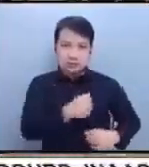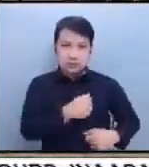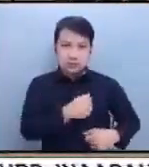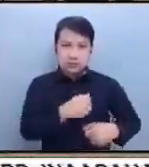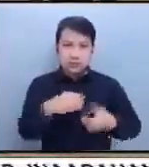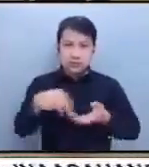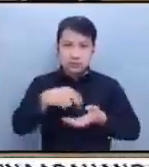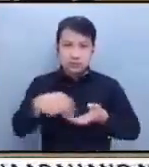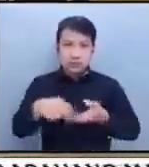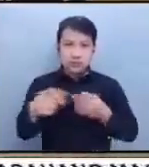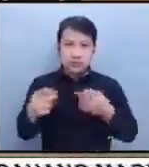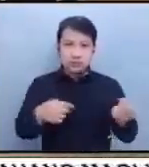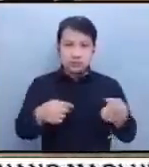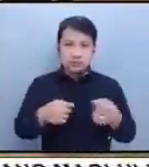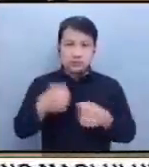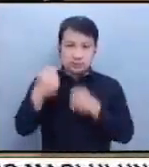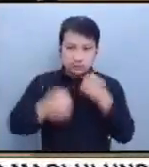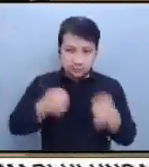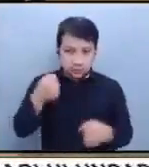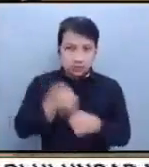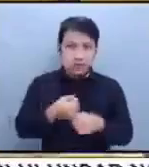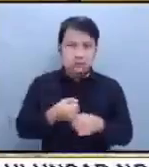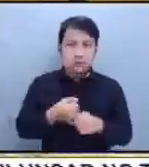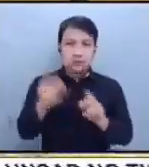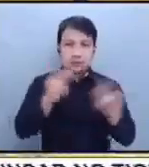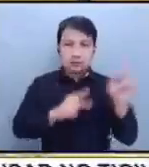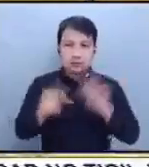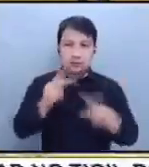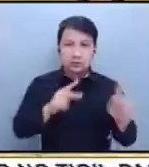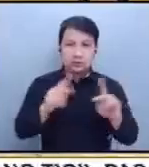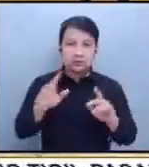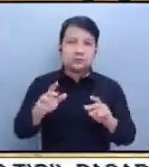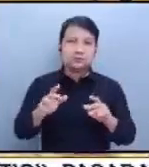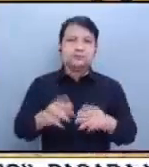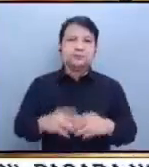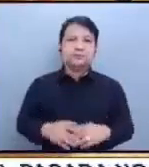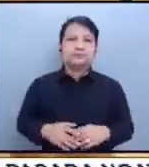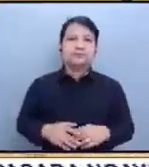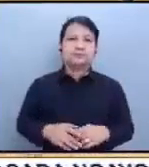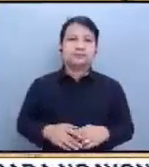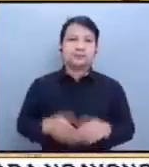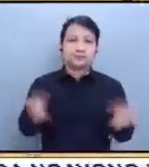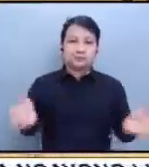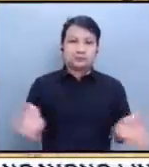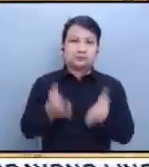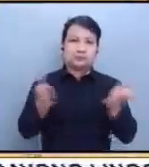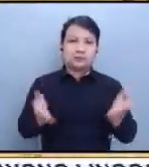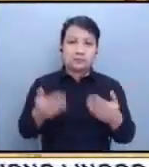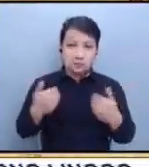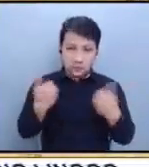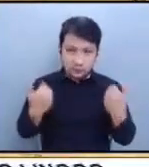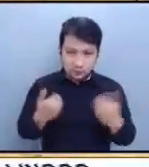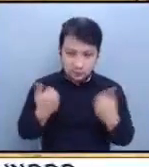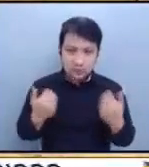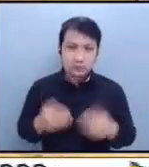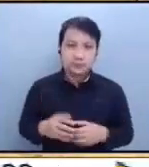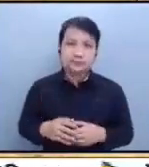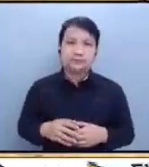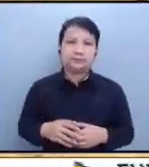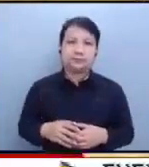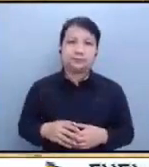tuwing selebrasyon ng Panagbenga Festival. That would also encourage our youth na